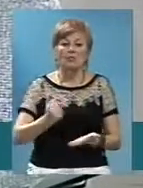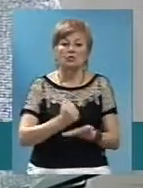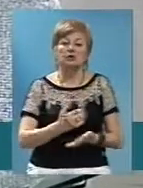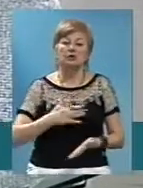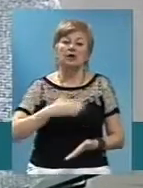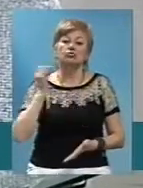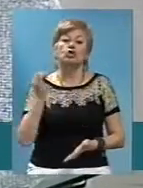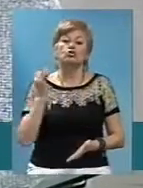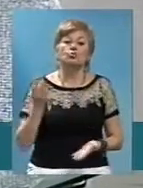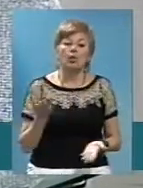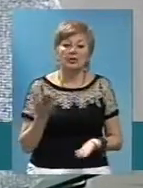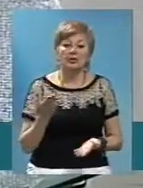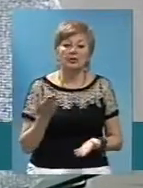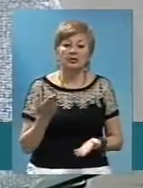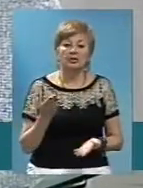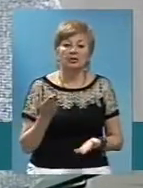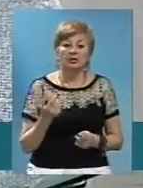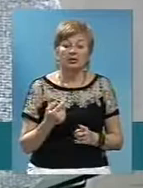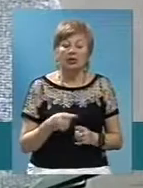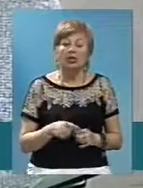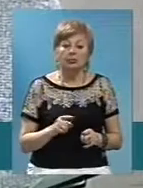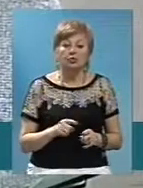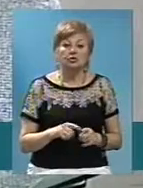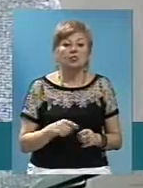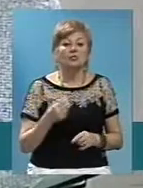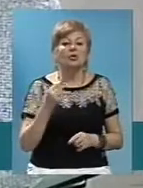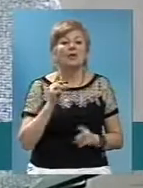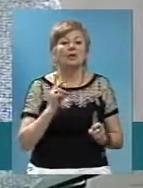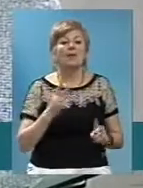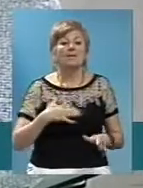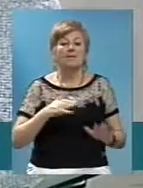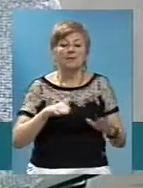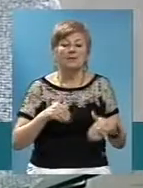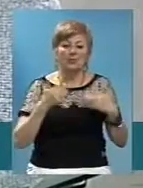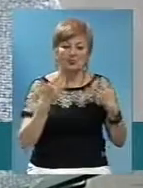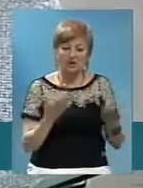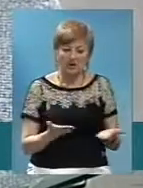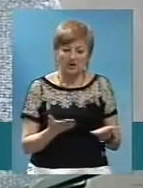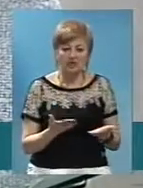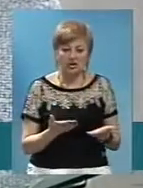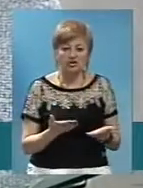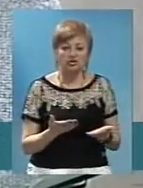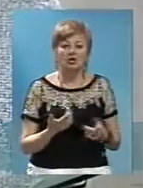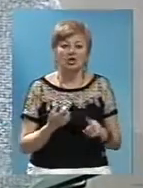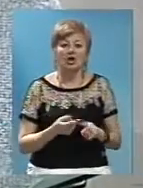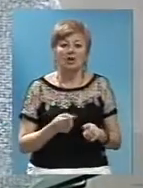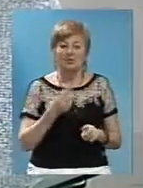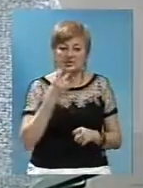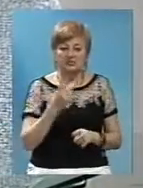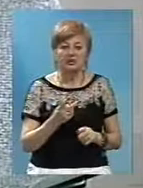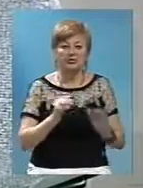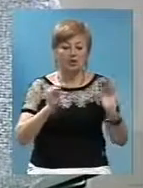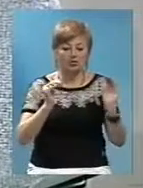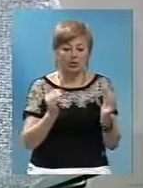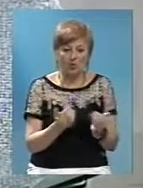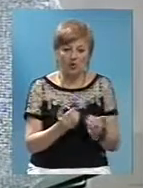нашої історичної топоніміки, то, що є в Запоріжжі. І я пропоную оцей запорізький вимір. Це, звісно, тільки невеликий